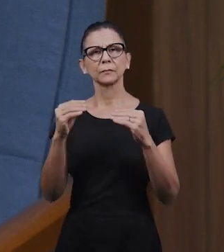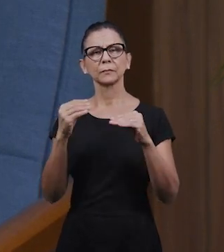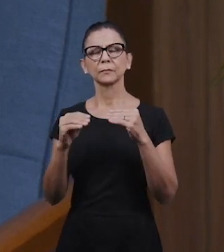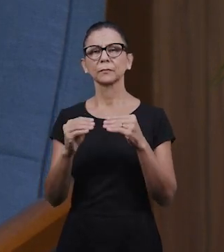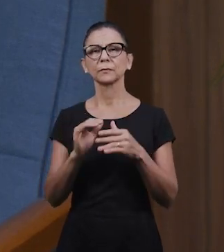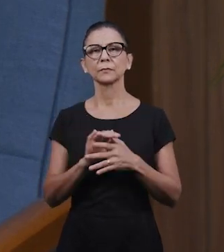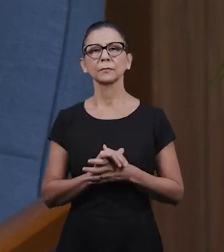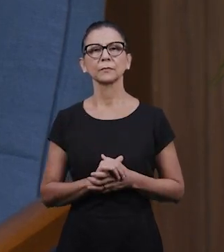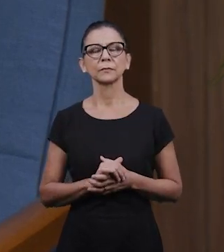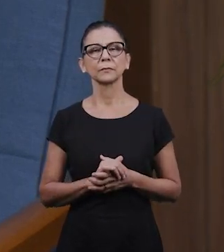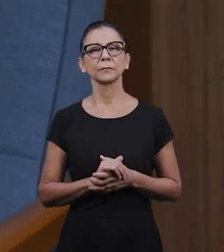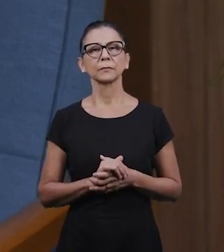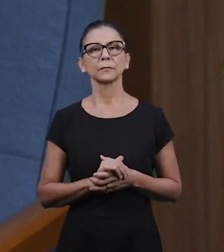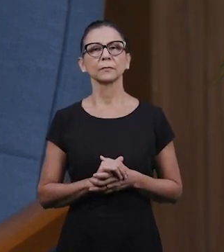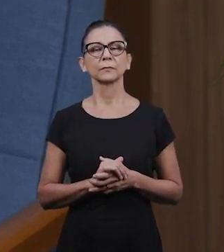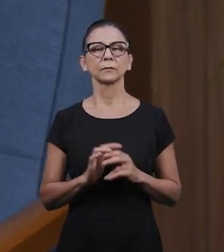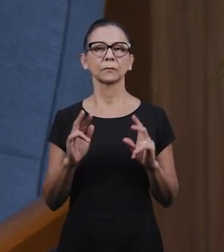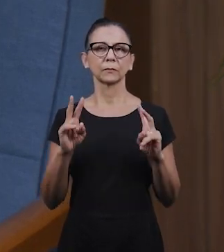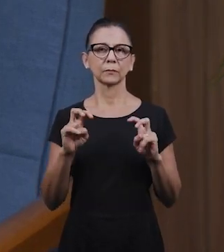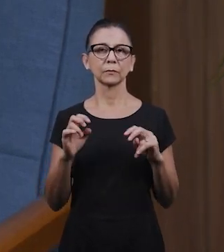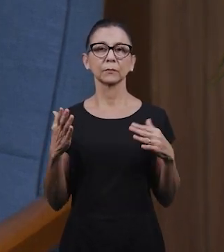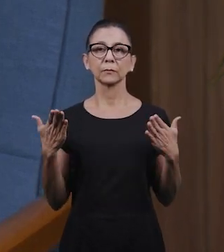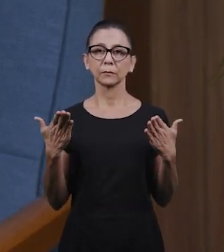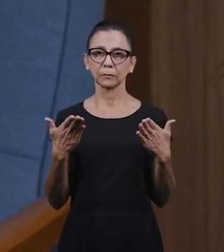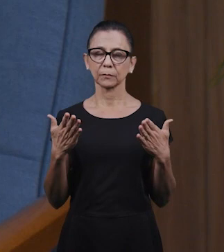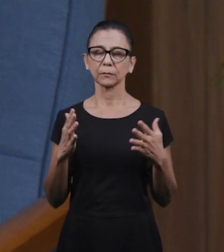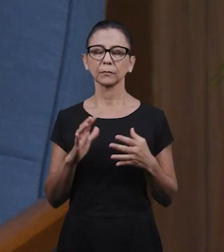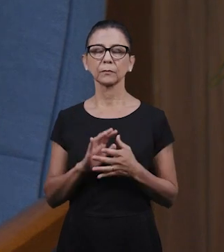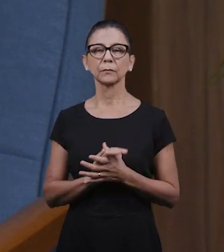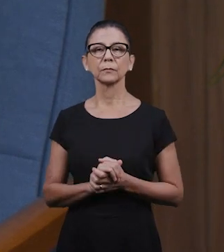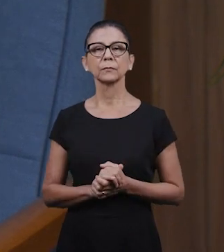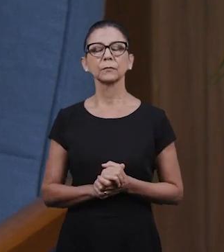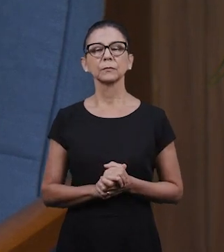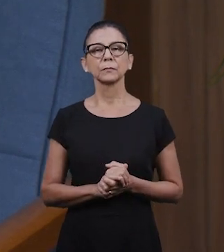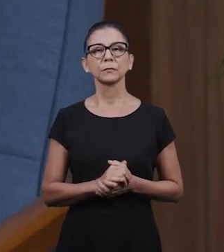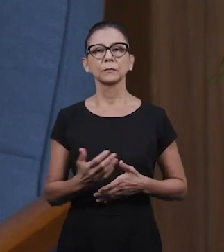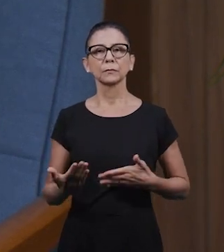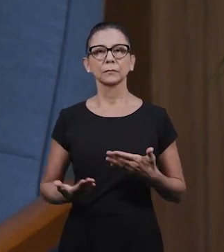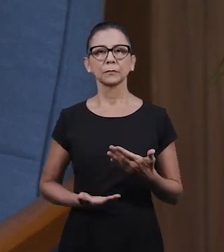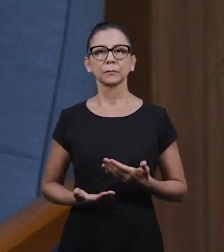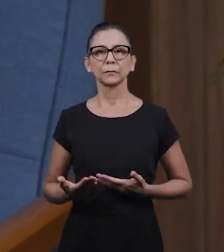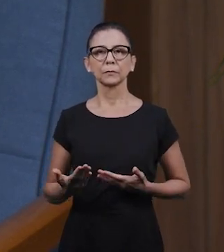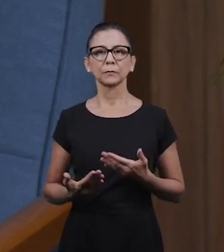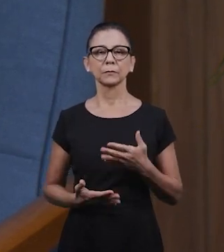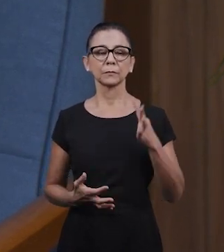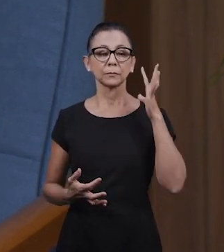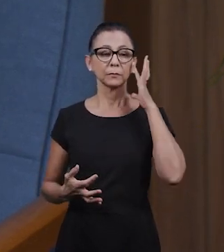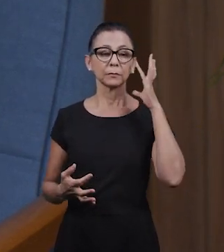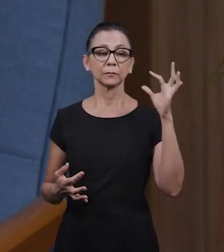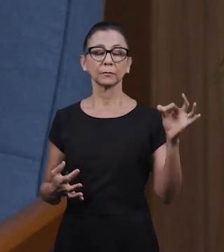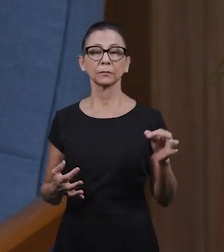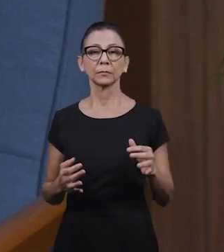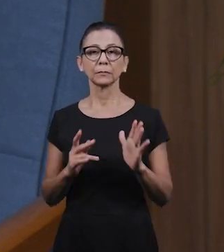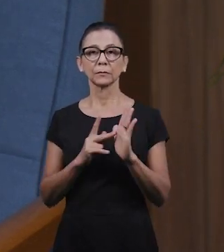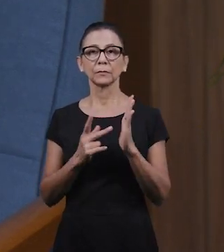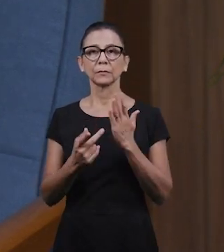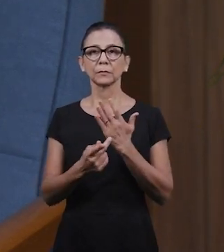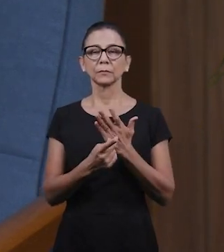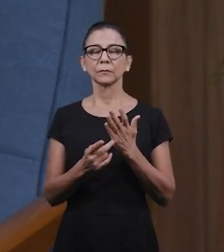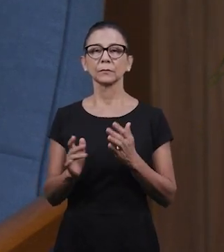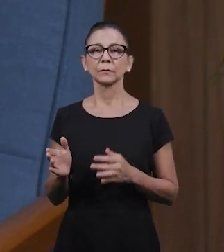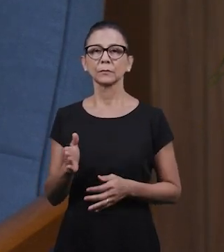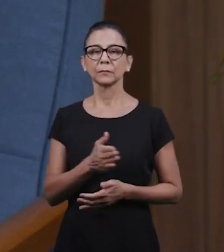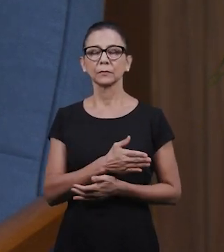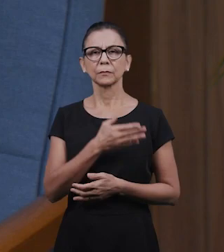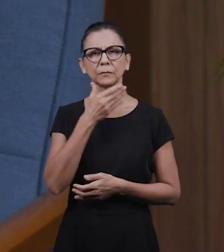sur ce sujet que nous avons traité ici, la parabole serviteur vigilant. Et ce commentaire a été envoyé par Philippe et Ricardo